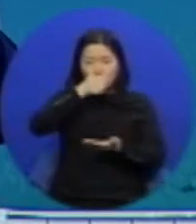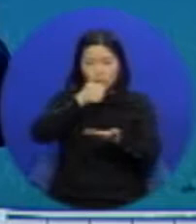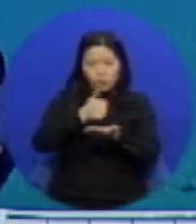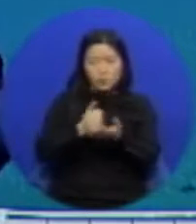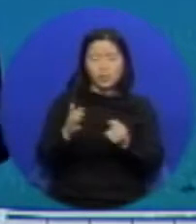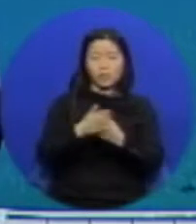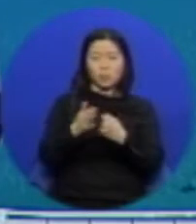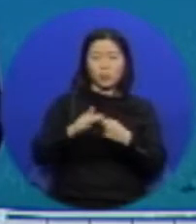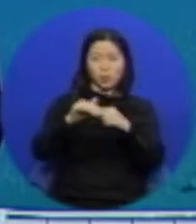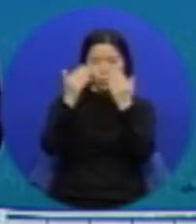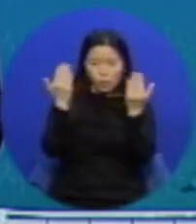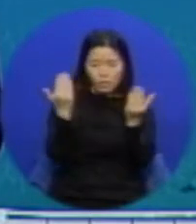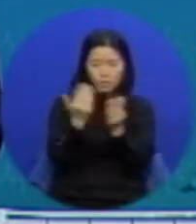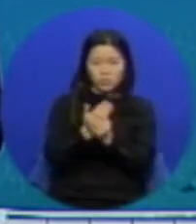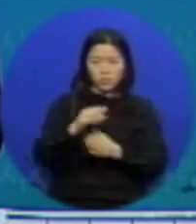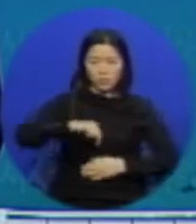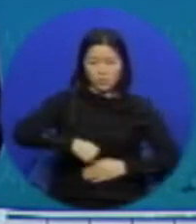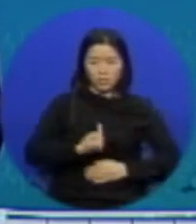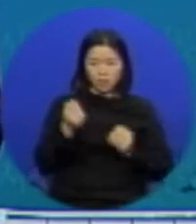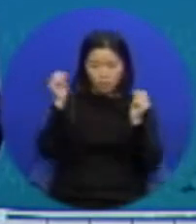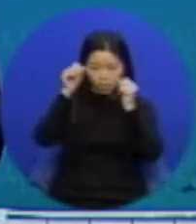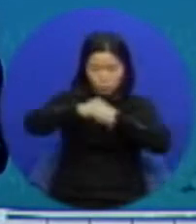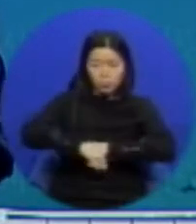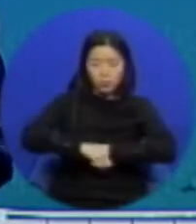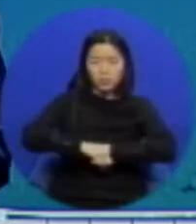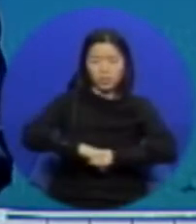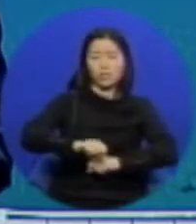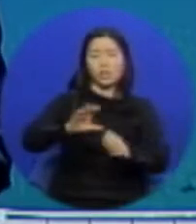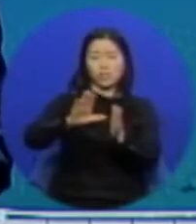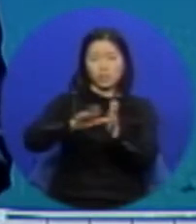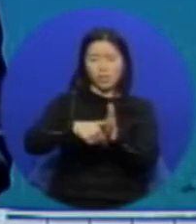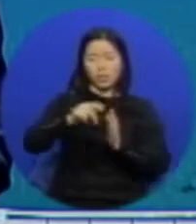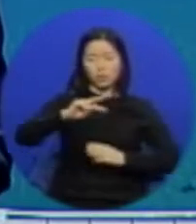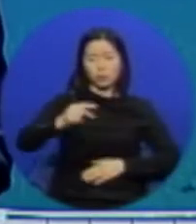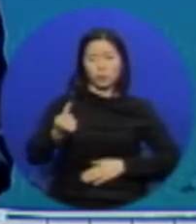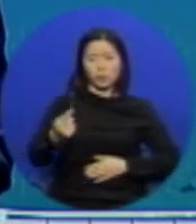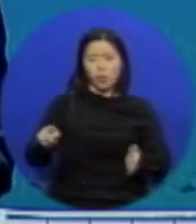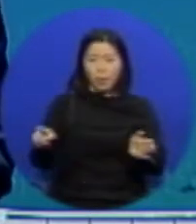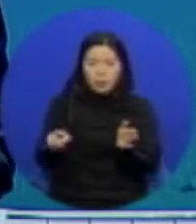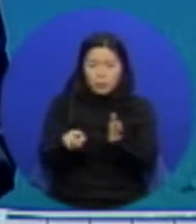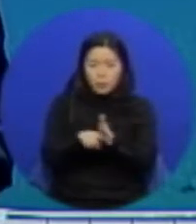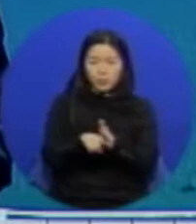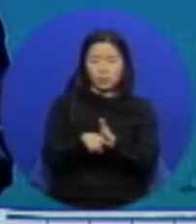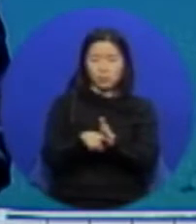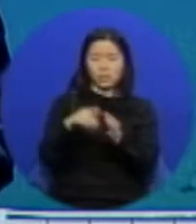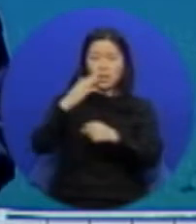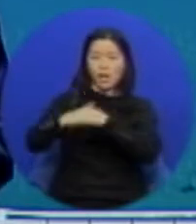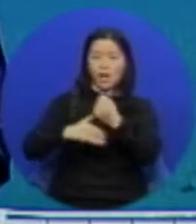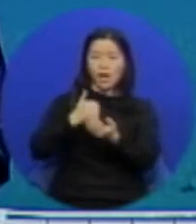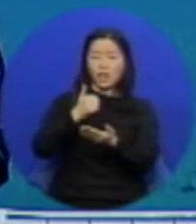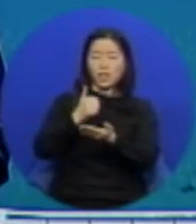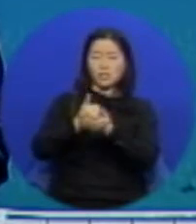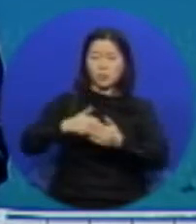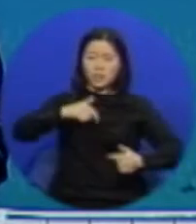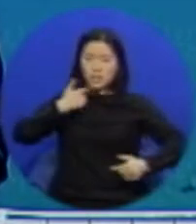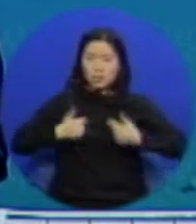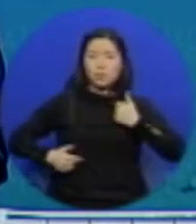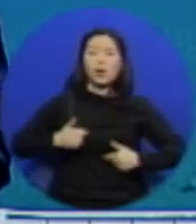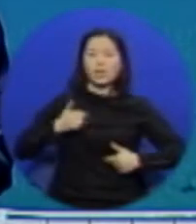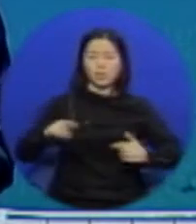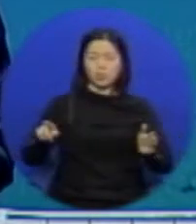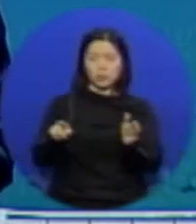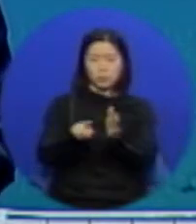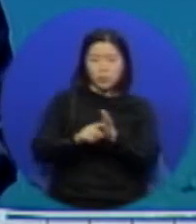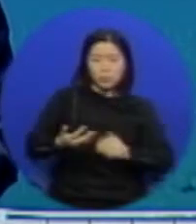완전히 자기가 다 무너질 그 지경에 도 믿음을 하나님이 기뻐하는 믿음을 가졌기에